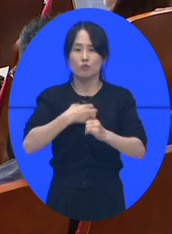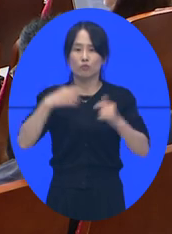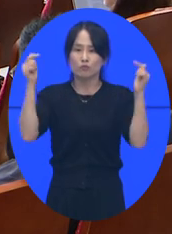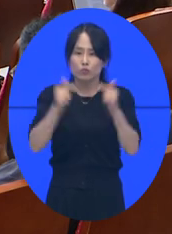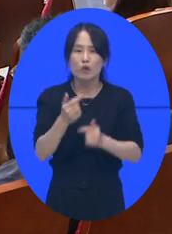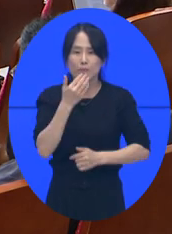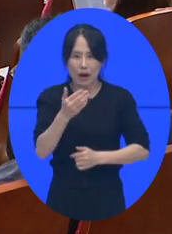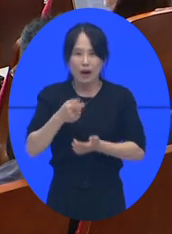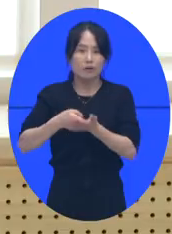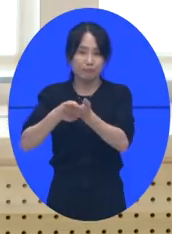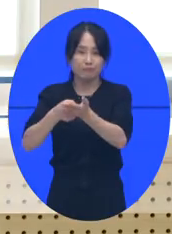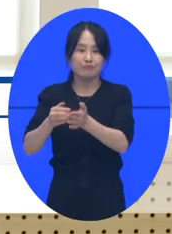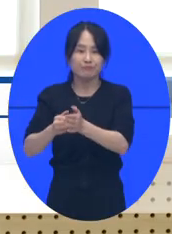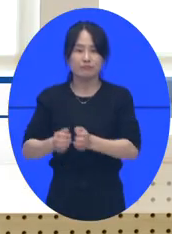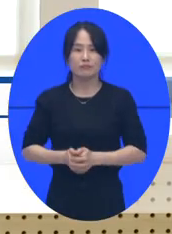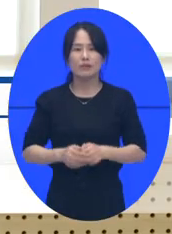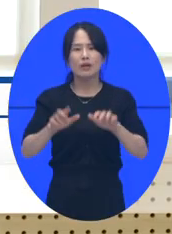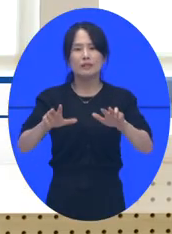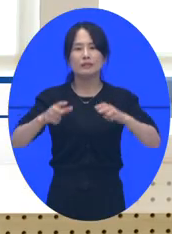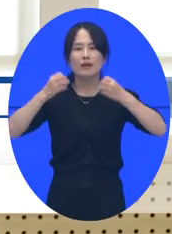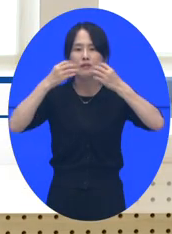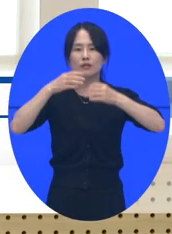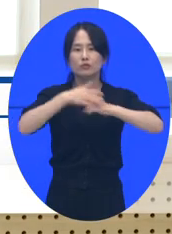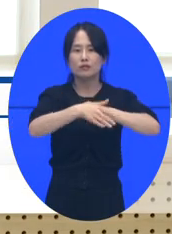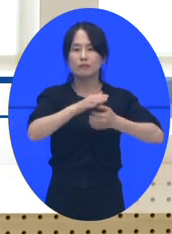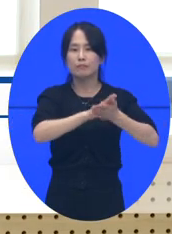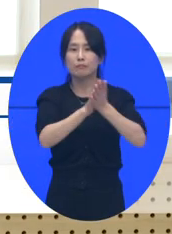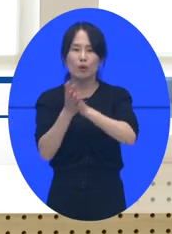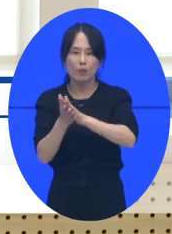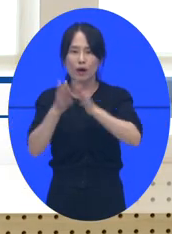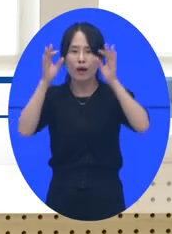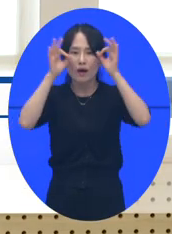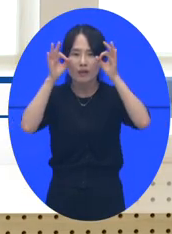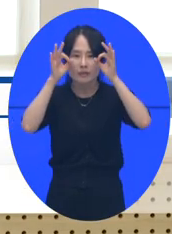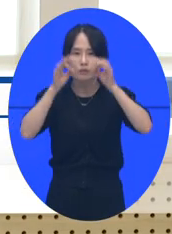것이라고 제안했습니다. We are talking